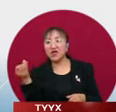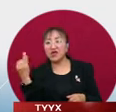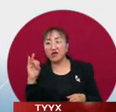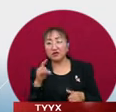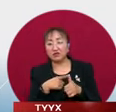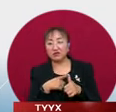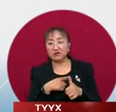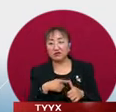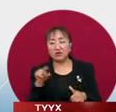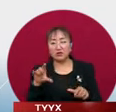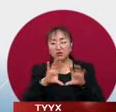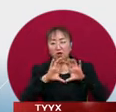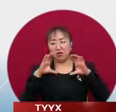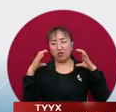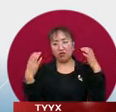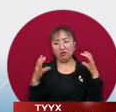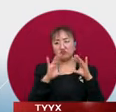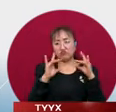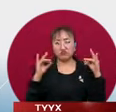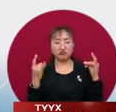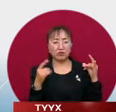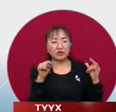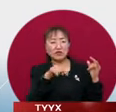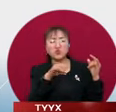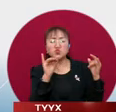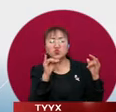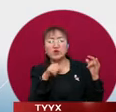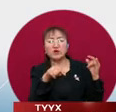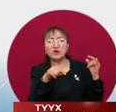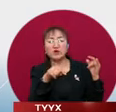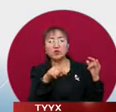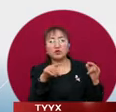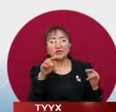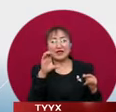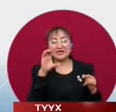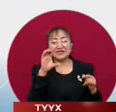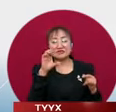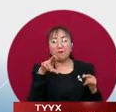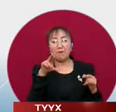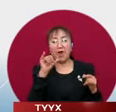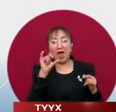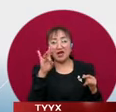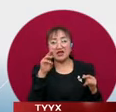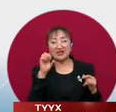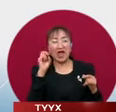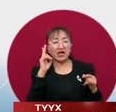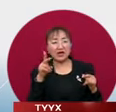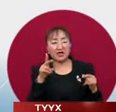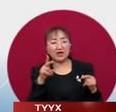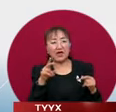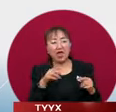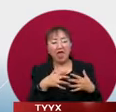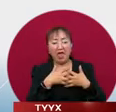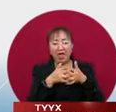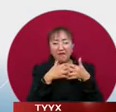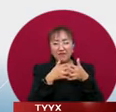явагддаг байсан бэ гэхээр эртний Ромын Спартакийн тулаан, ан амьтдын тулаан, за тэгээд